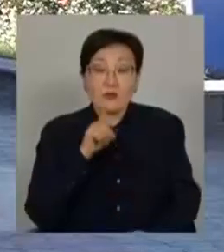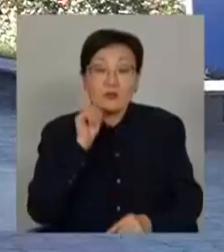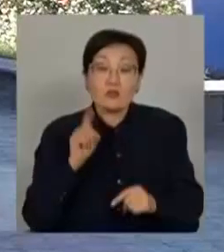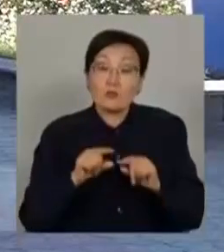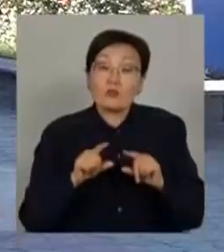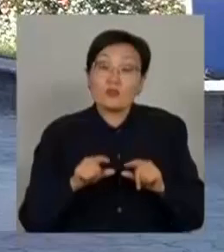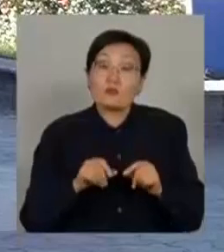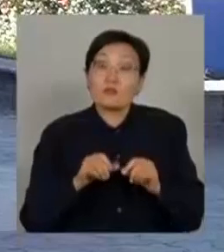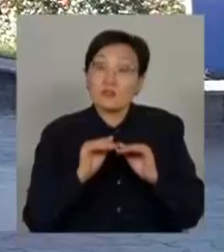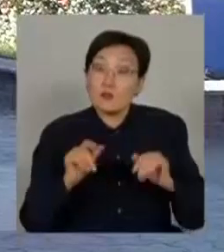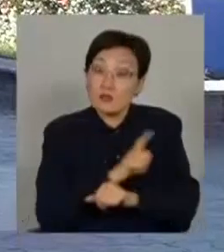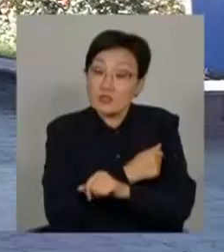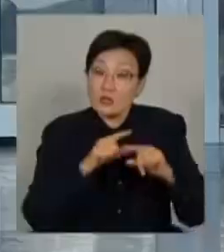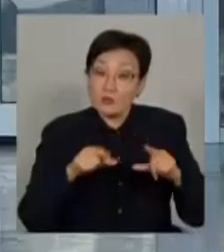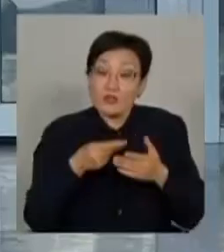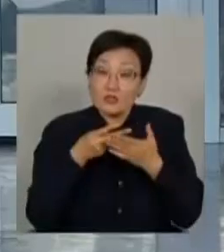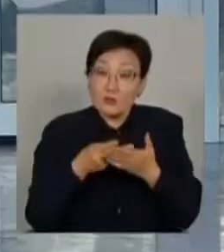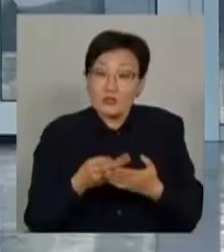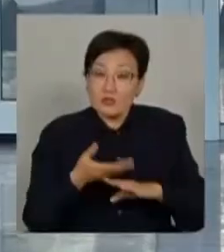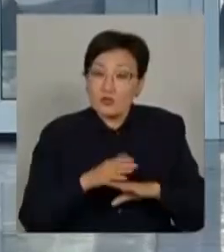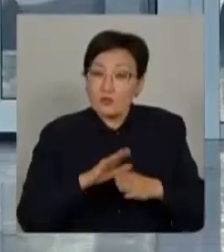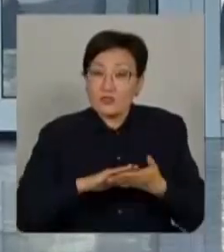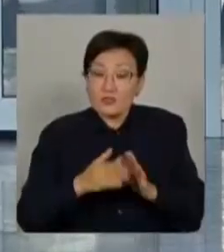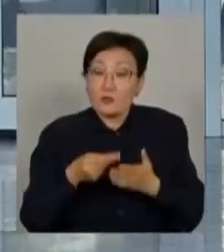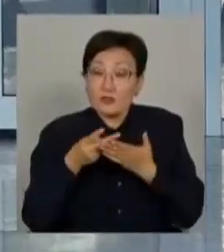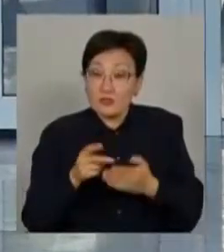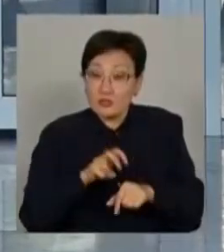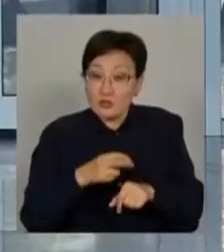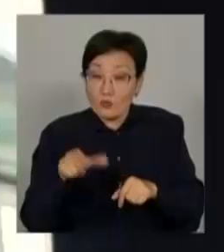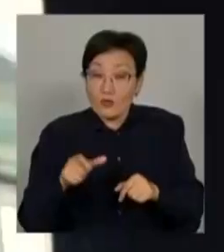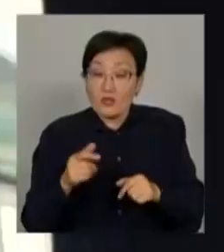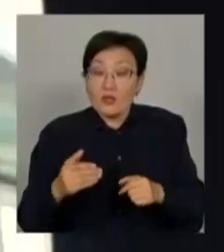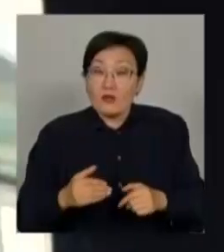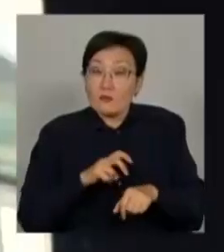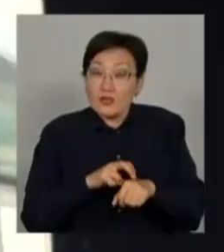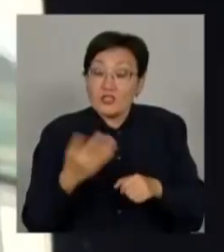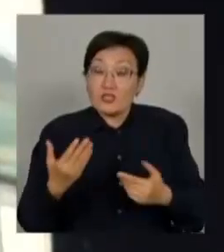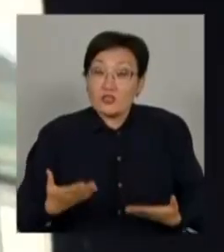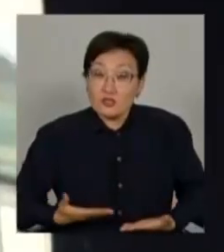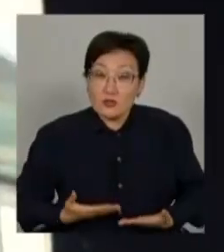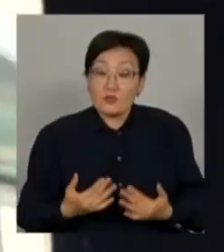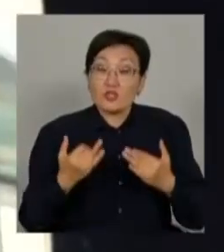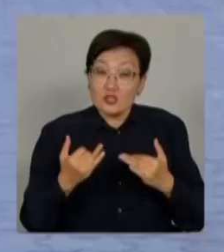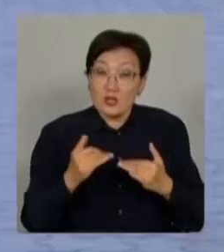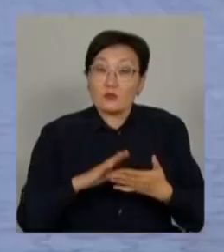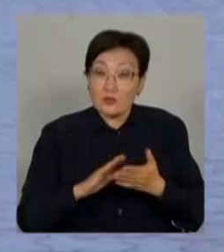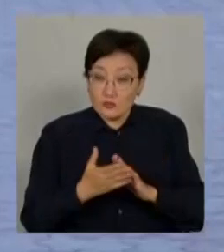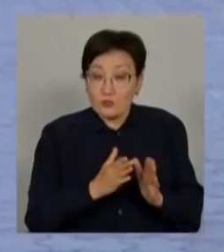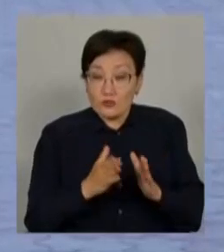областную больницу тяжелых пациенток доставили в критическом состоянии. Врачи опасались за их жизнь, но сейчас их удалось